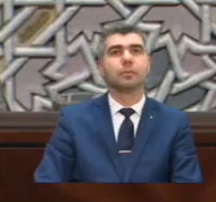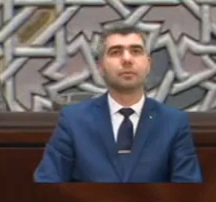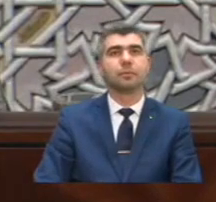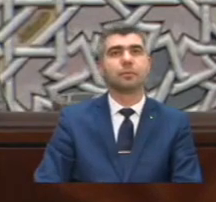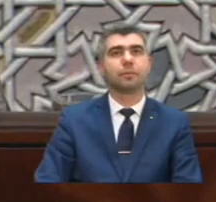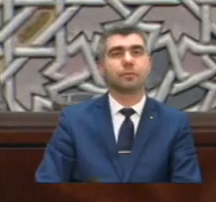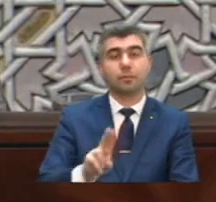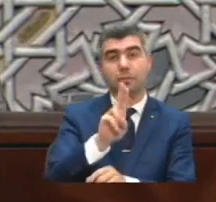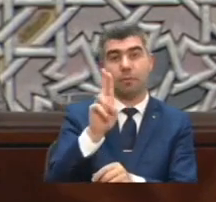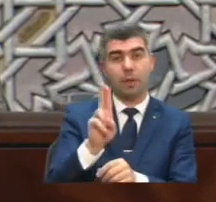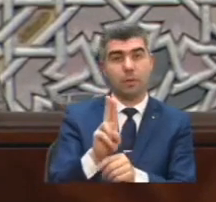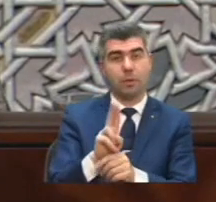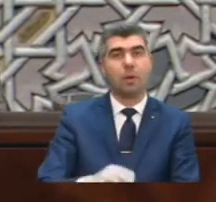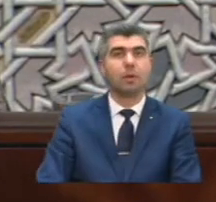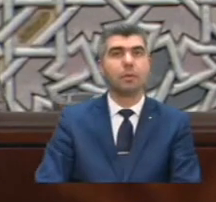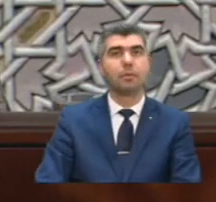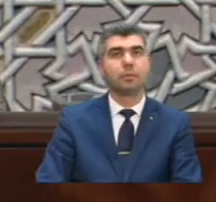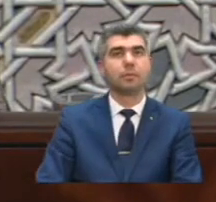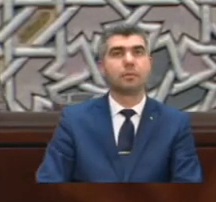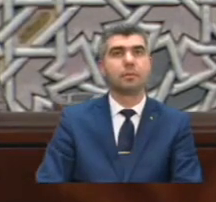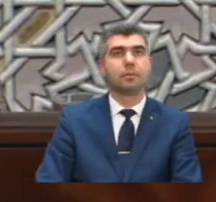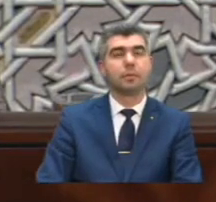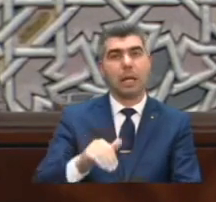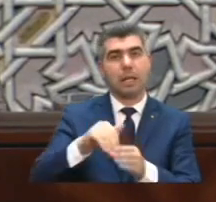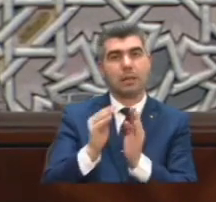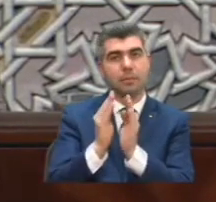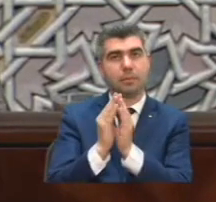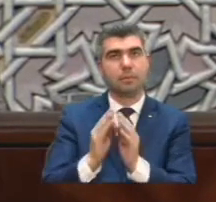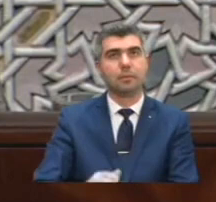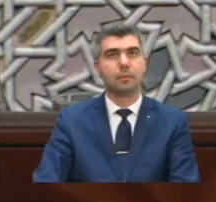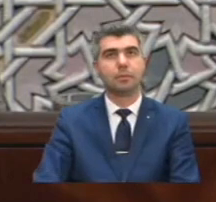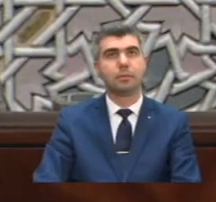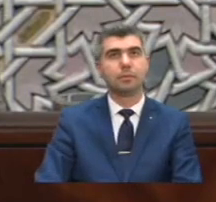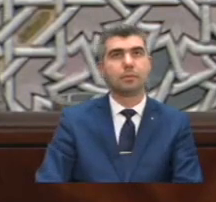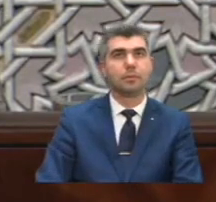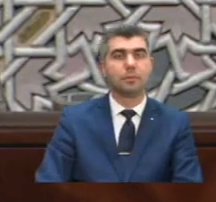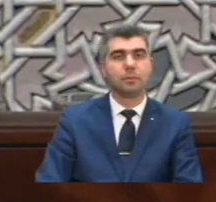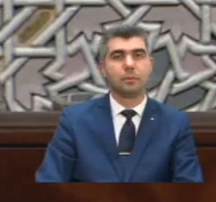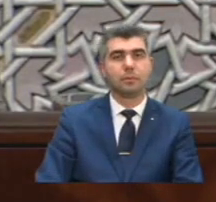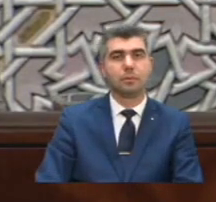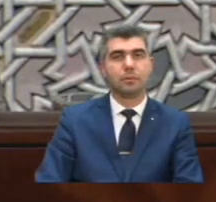نمر إلى السؤال الموالي رقم 6، فريق العدالة والتنمية. تفضل سيد النائب.